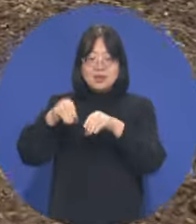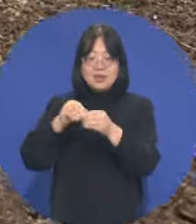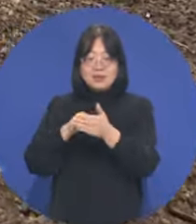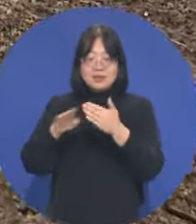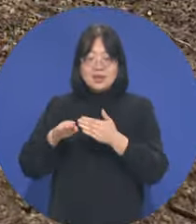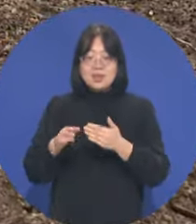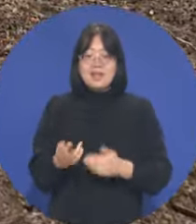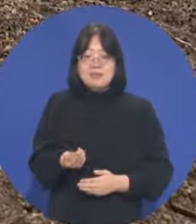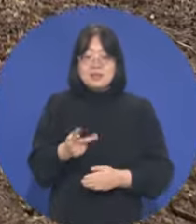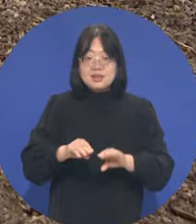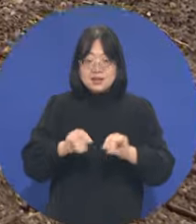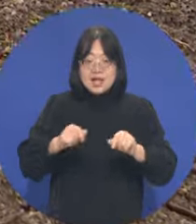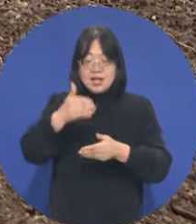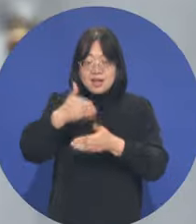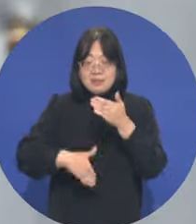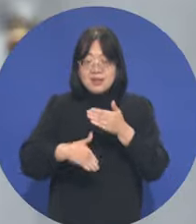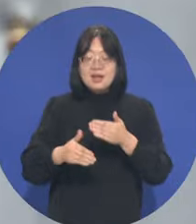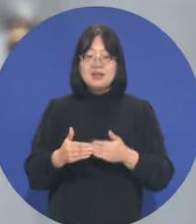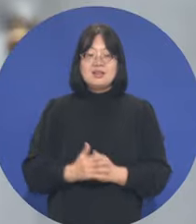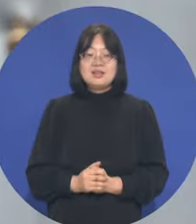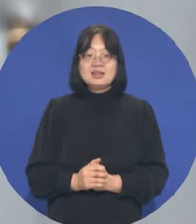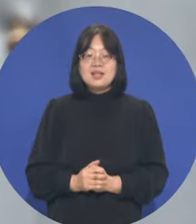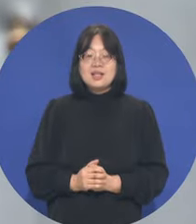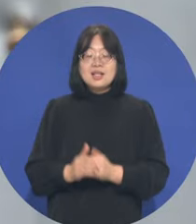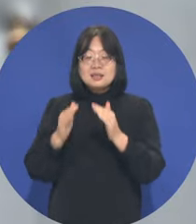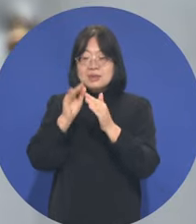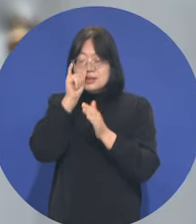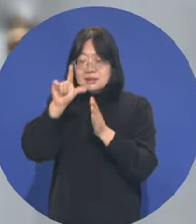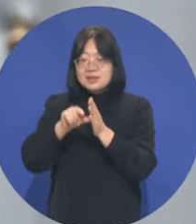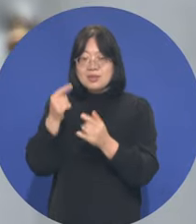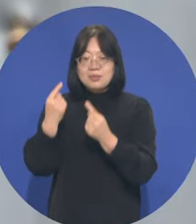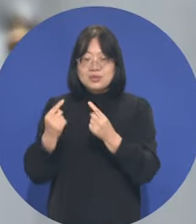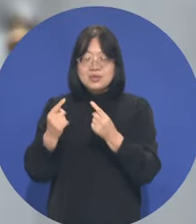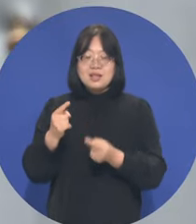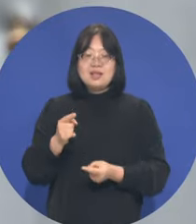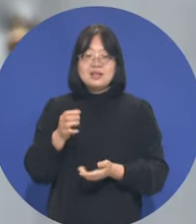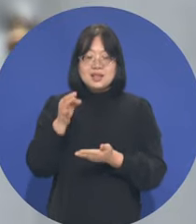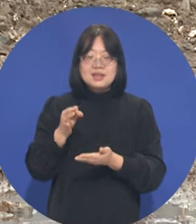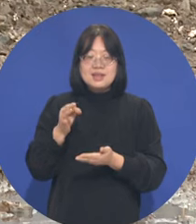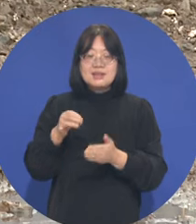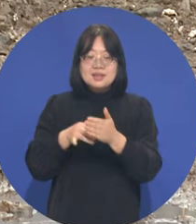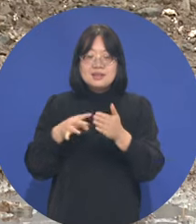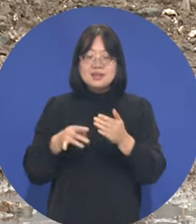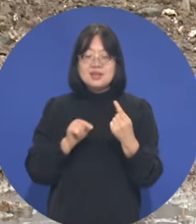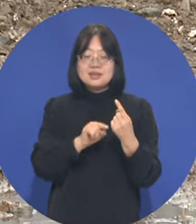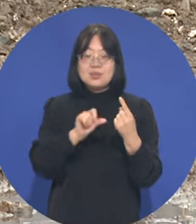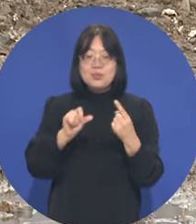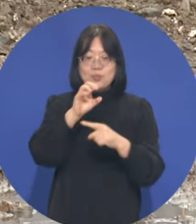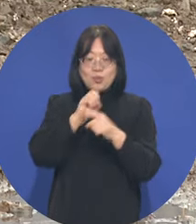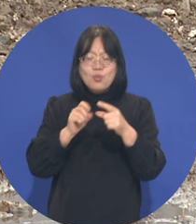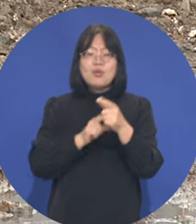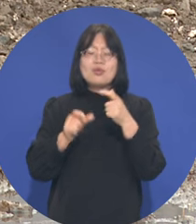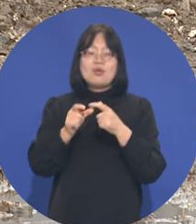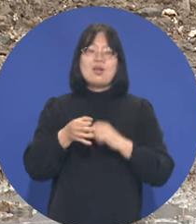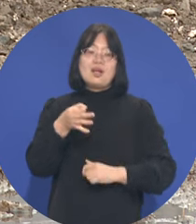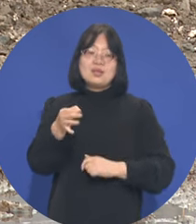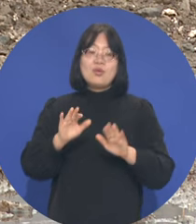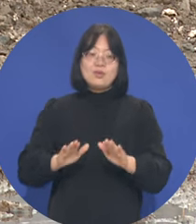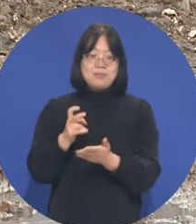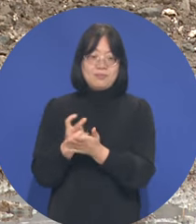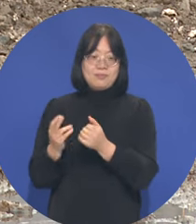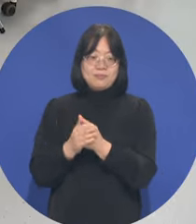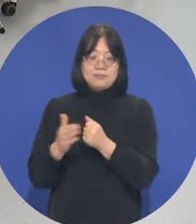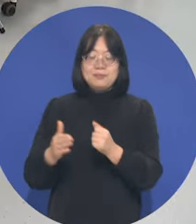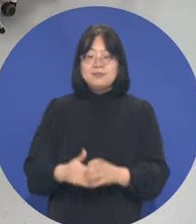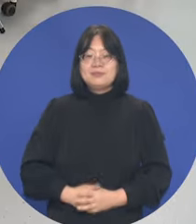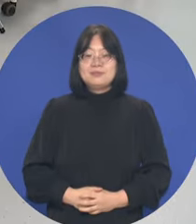나면 공터만 남게 되는데 이렇게 되면 집이 있을 때보다 재산세를 약 1.5% 가량 더 내야하는 현행법